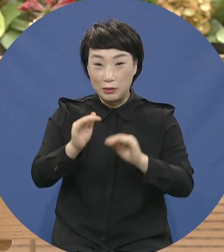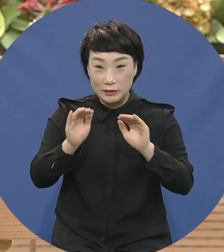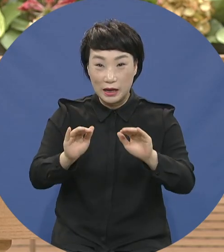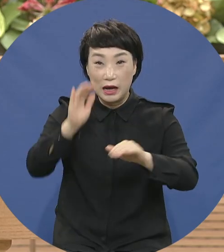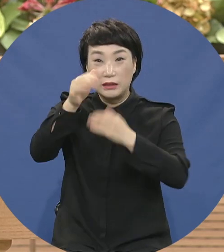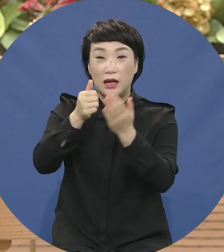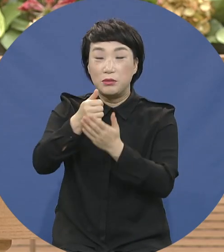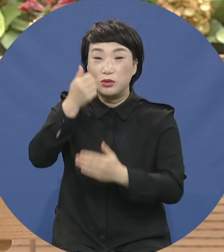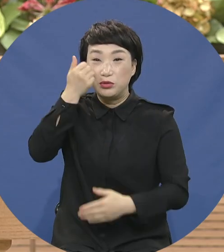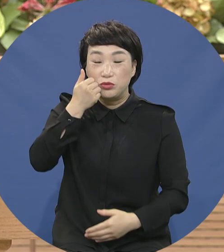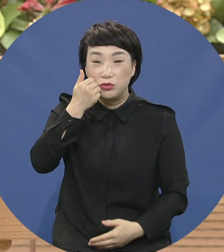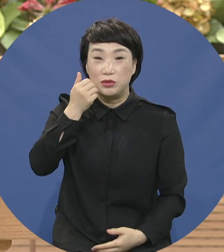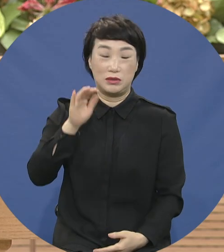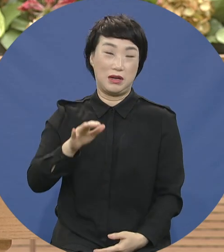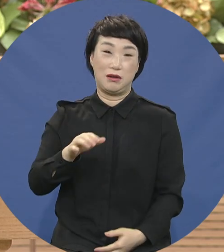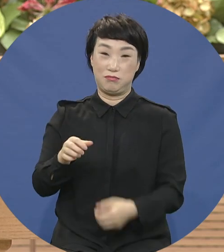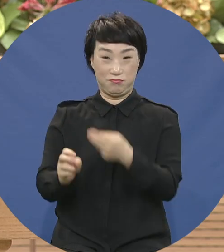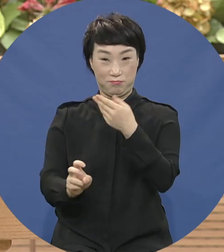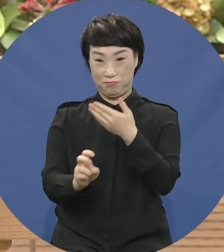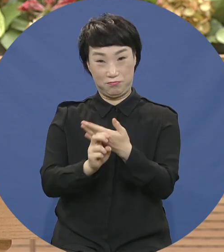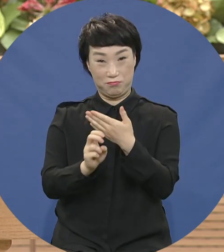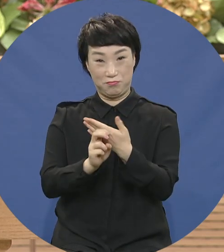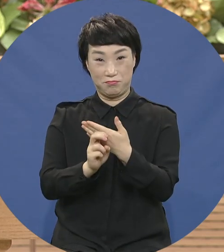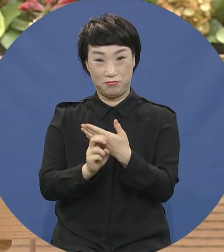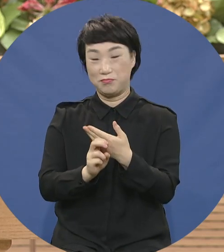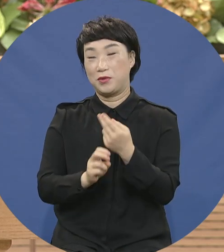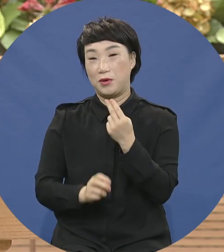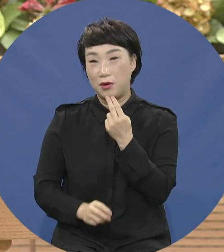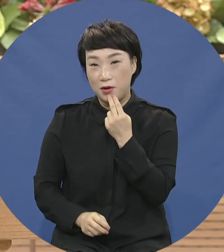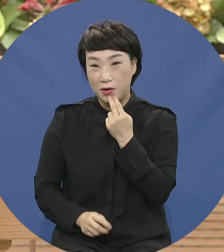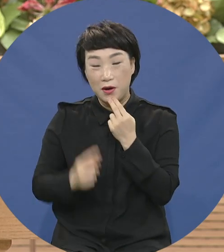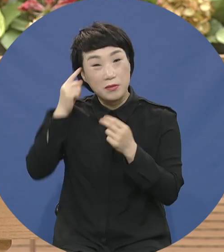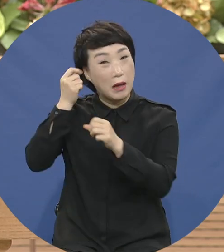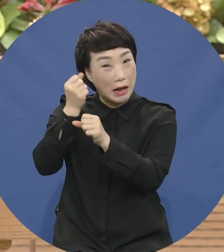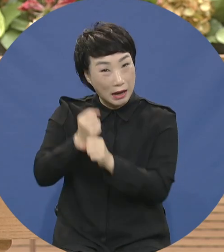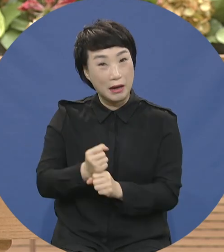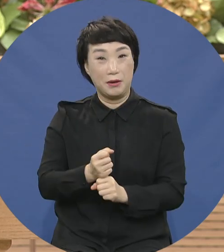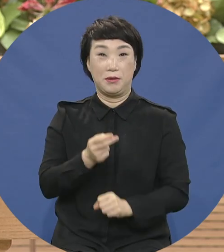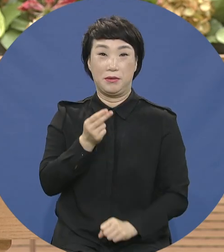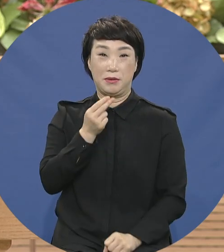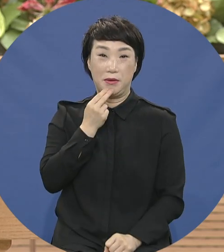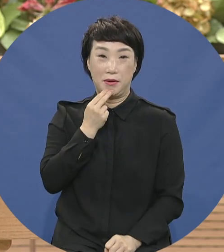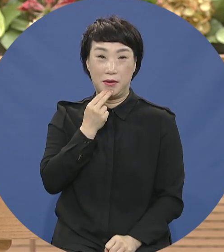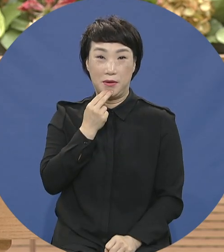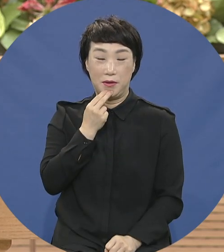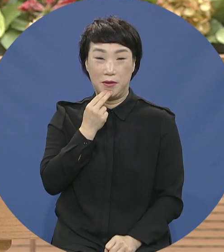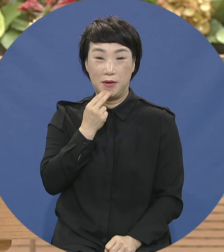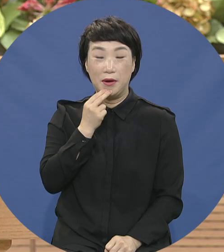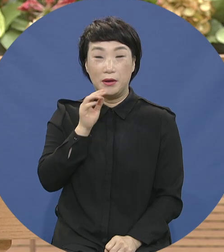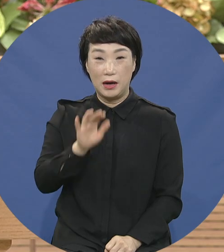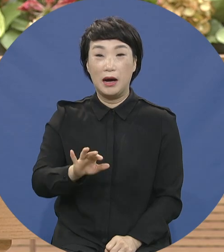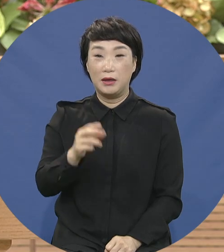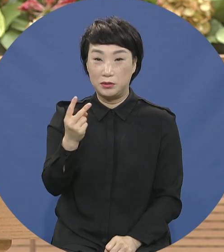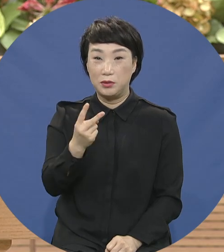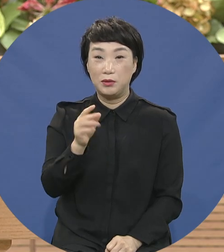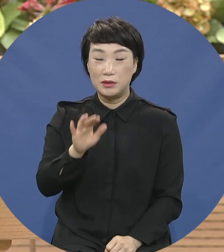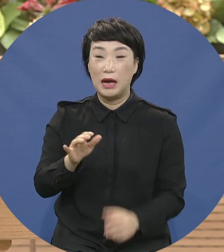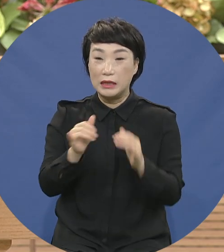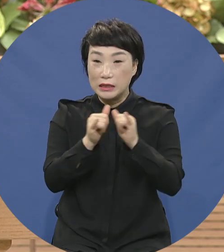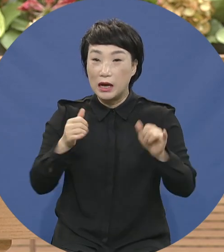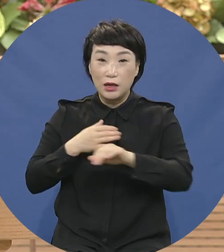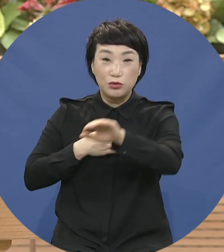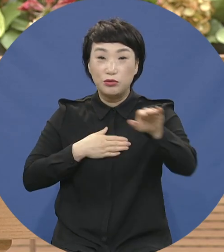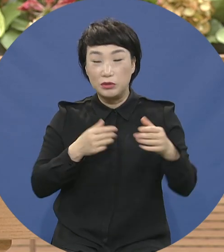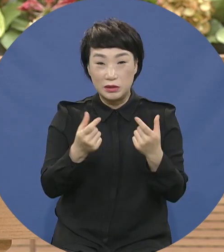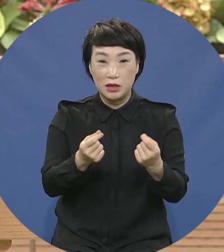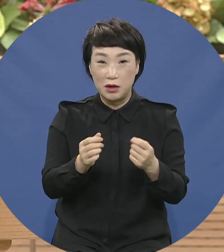하나님은 절대로 불법을 저지르거나 편법을 저지르거나 아니면